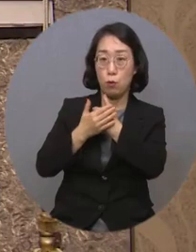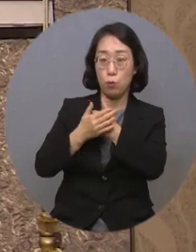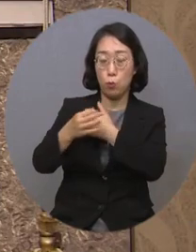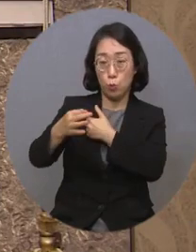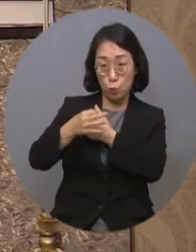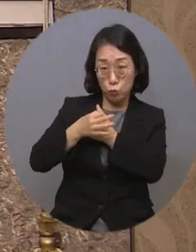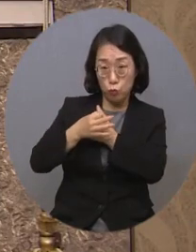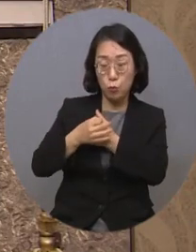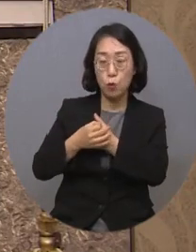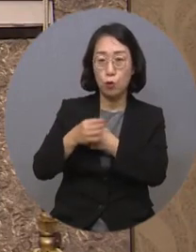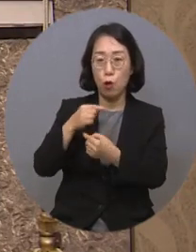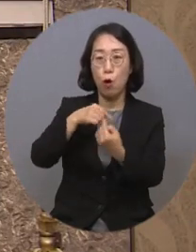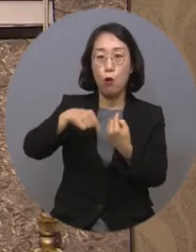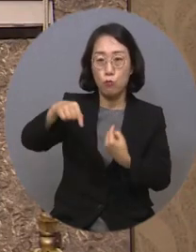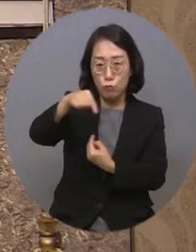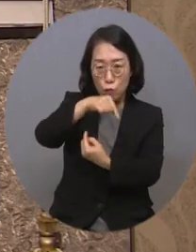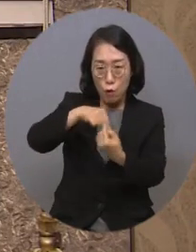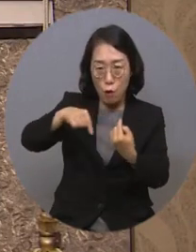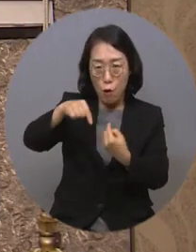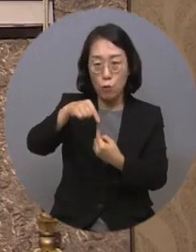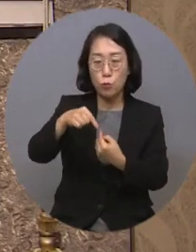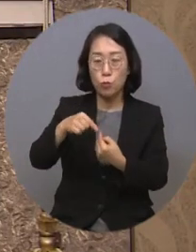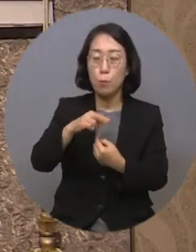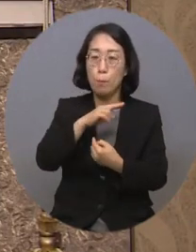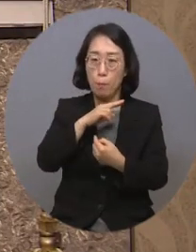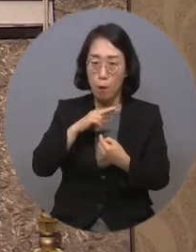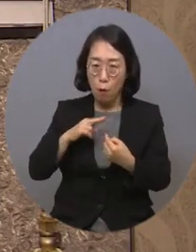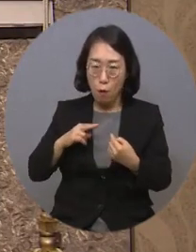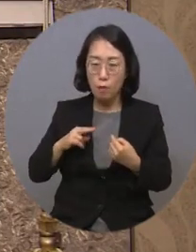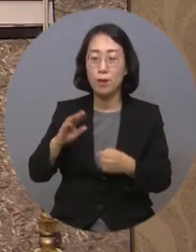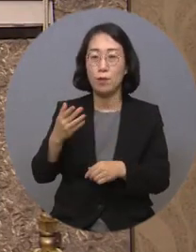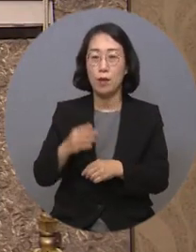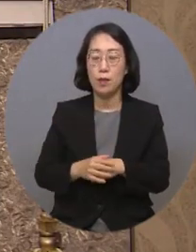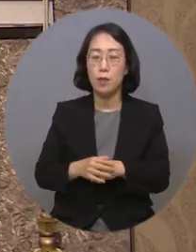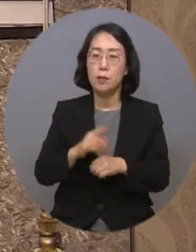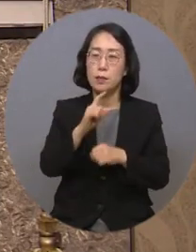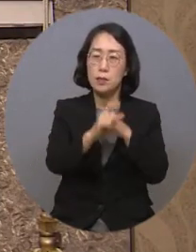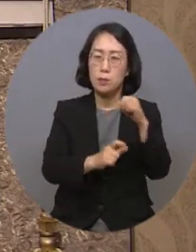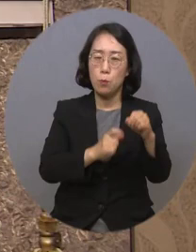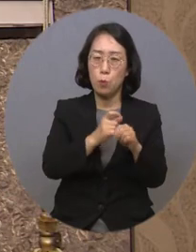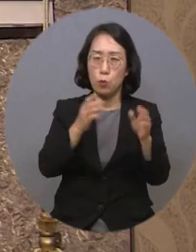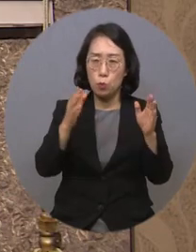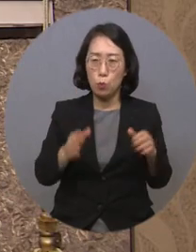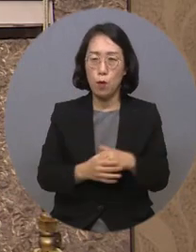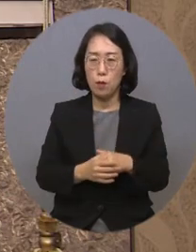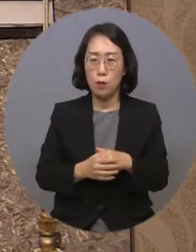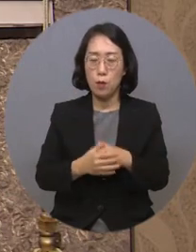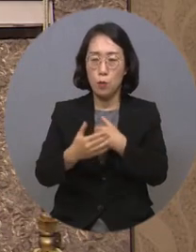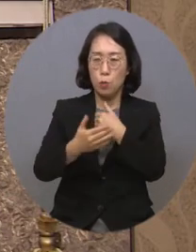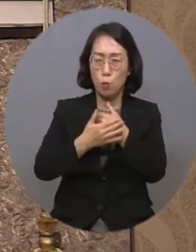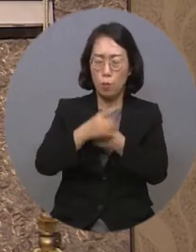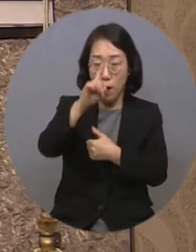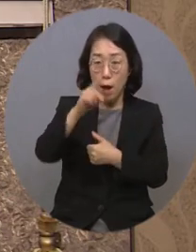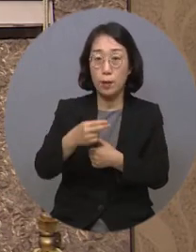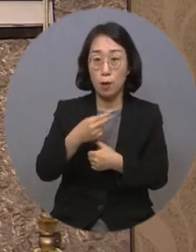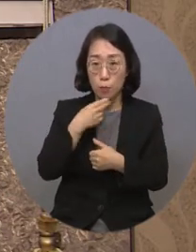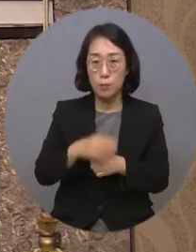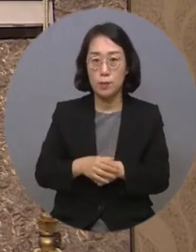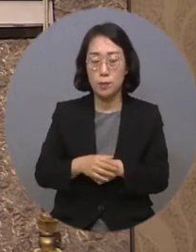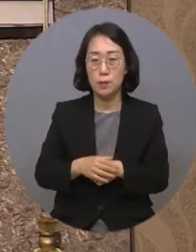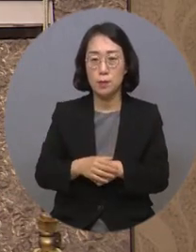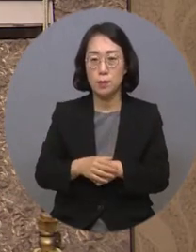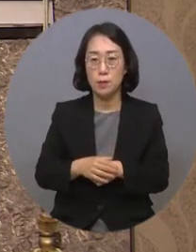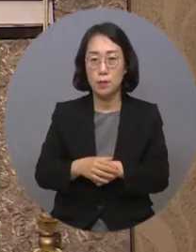운영을 좀 더 편하게 할 수 있었죠. 그때 비하면 네. 한 15년 정도를 아예 운영비 지원 하나도 없이 운영을 해야